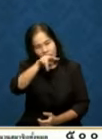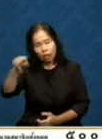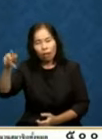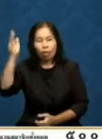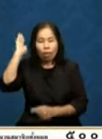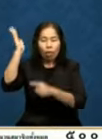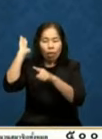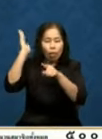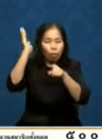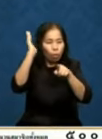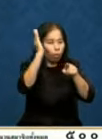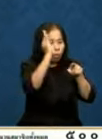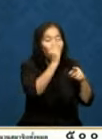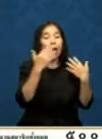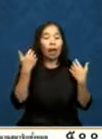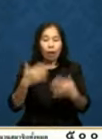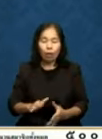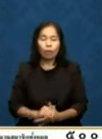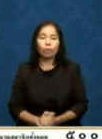าย